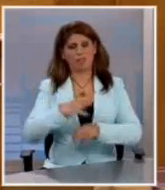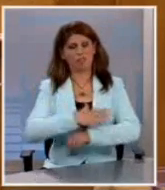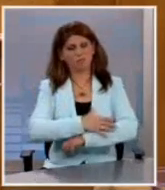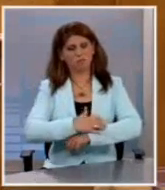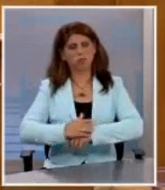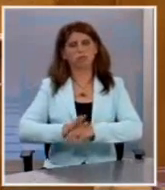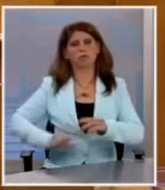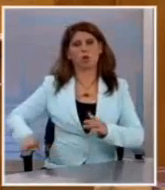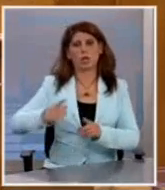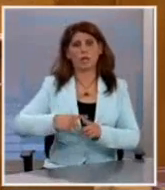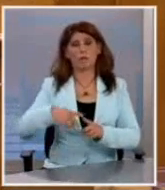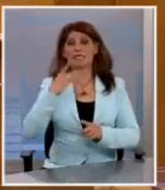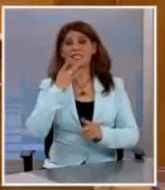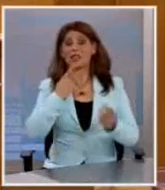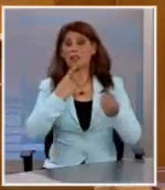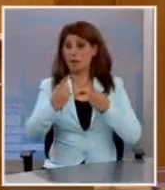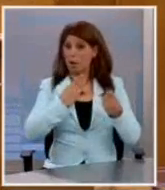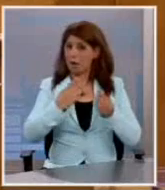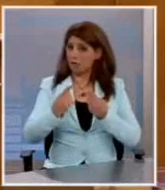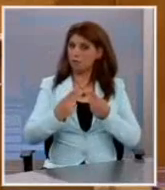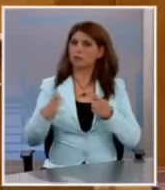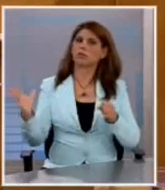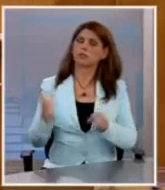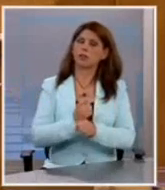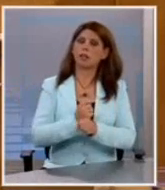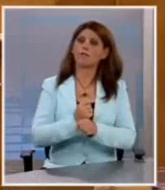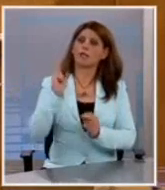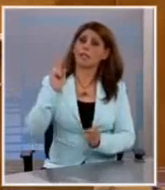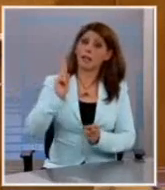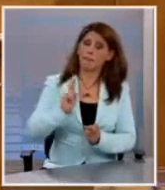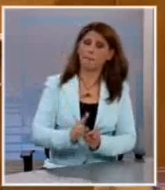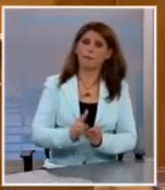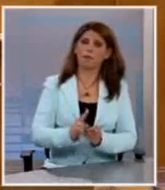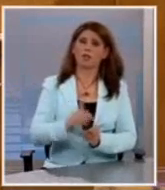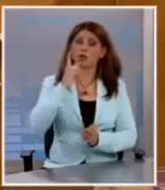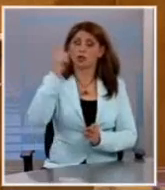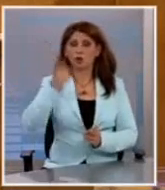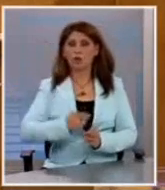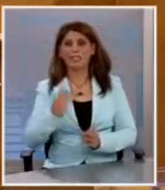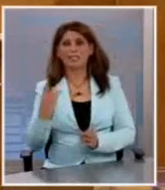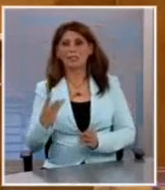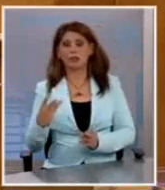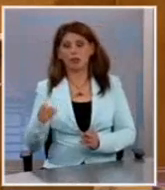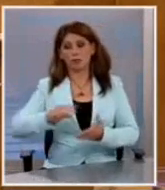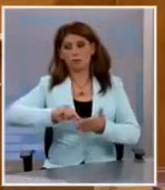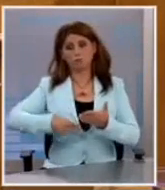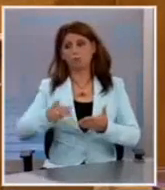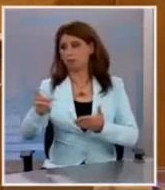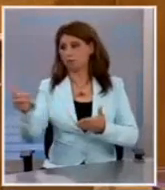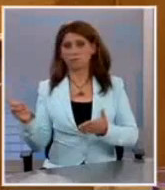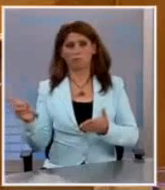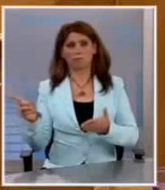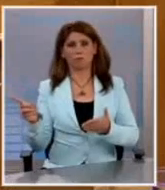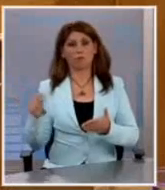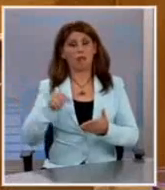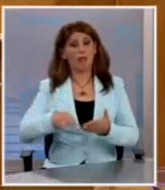ελληνικού λαού. Με σκληρή διαπραγμάτευση κατάφερε να μειώσει στο εν τρίτον αυτά που είχατε εσείς υπογράψει.